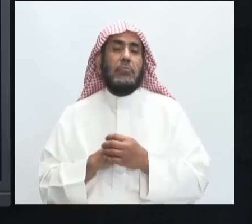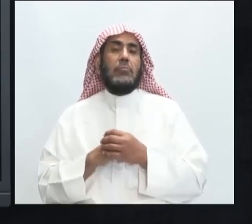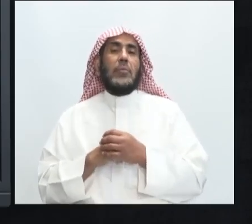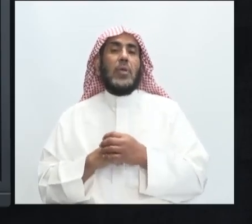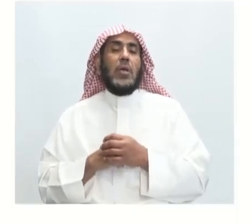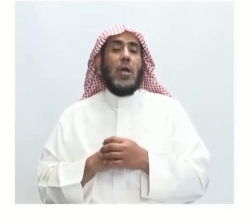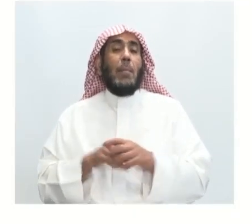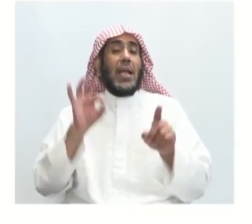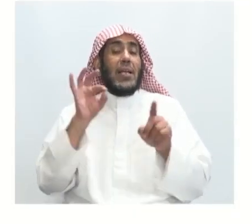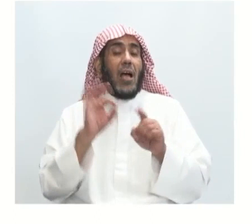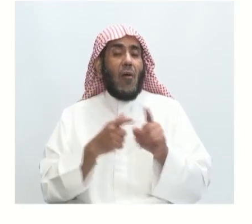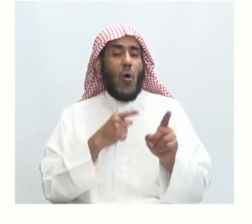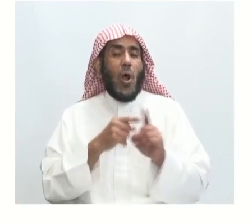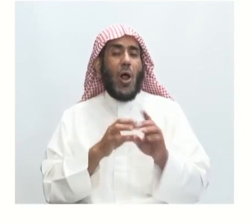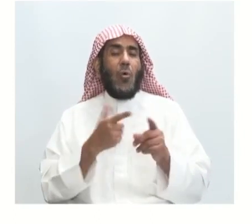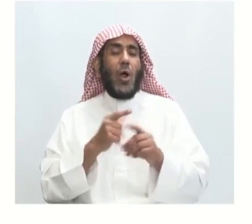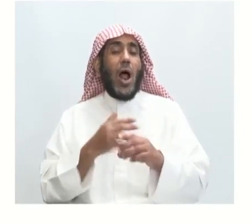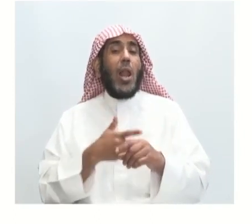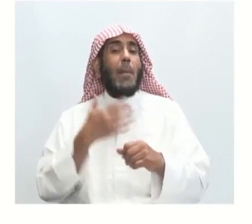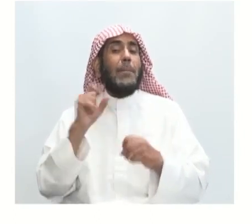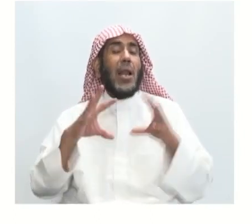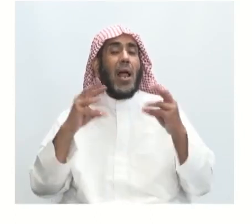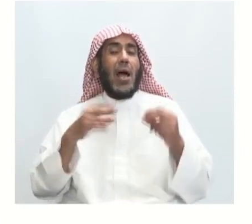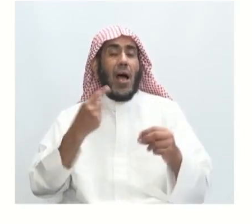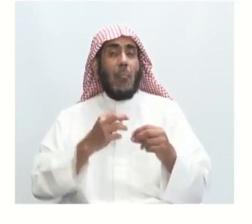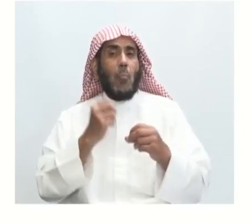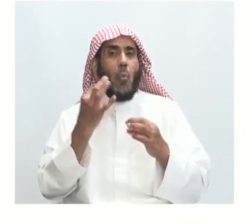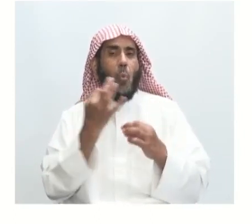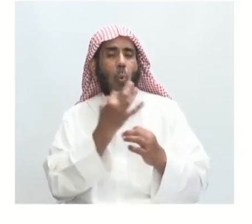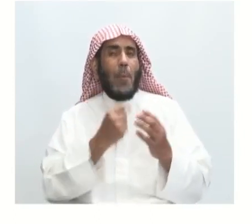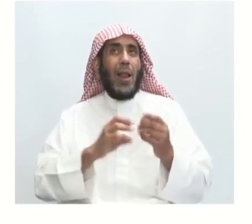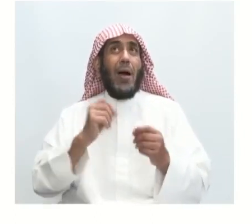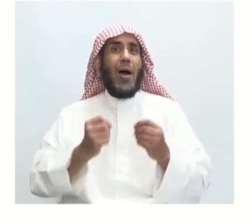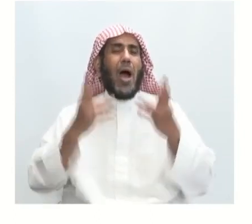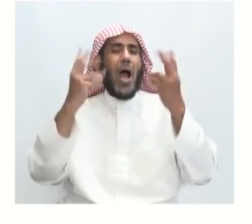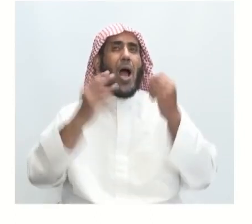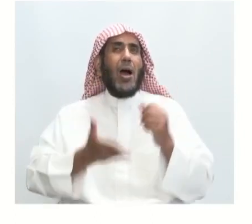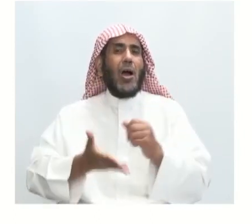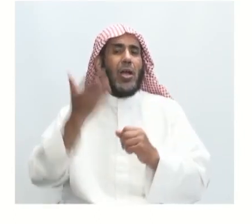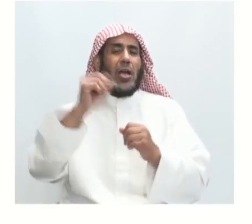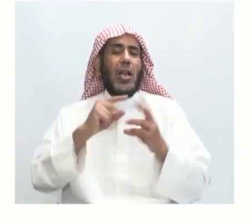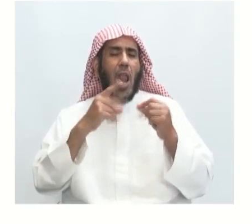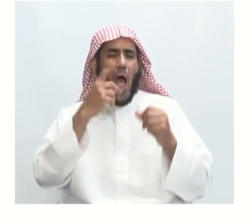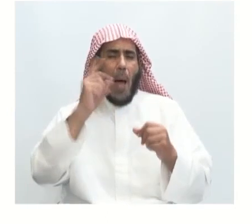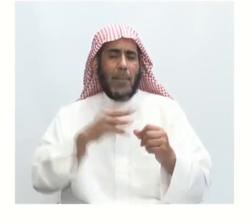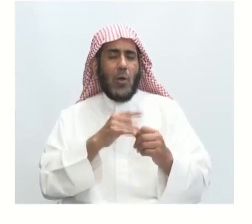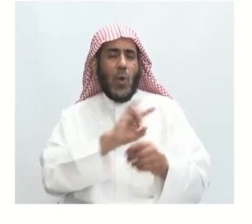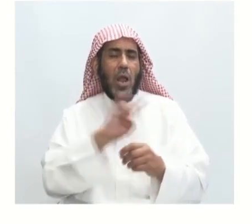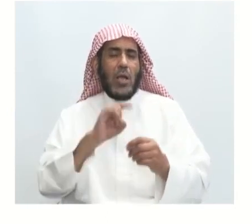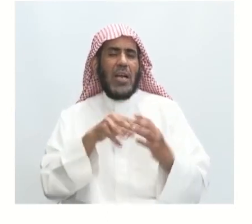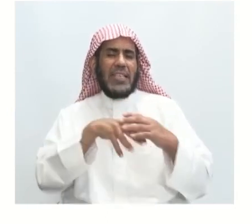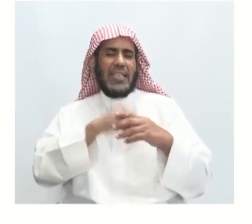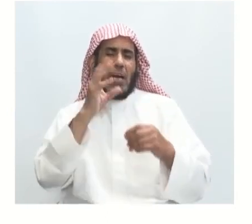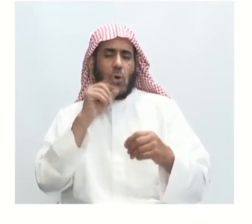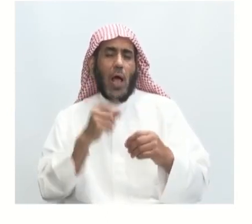من الاغراض البلاغيه للامر والنهي هناك اغراض بلاغيه للامر والنهي تخرج عن الغرض المعتاد قد يخرج